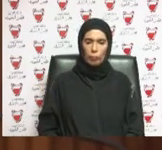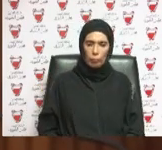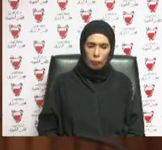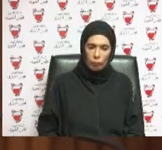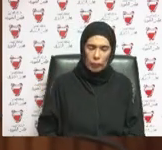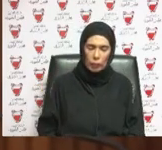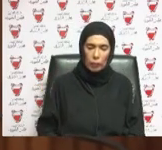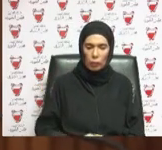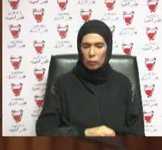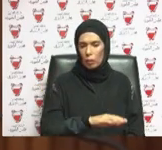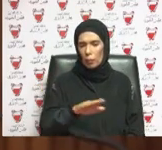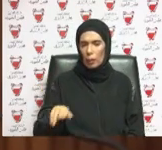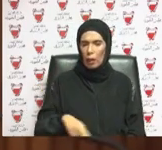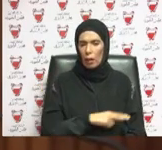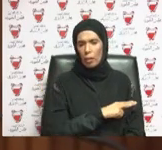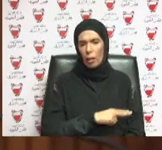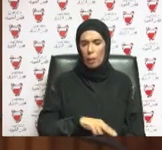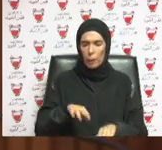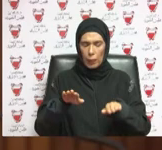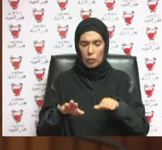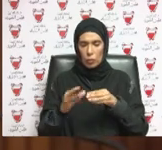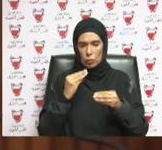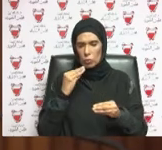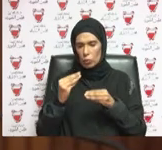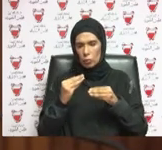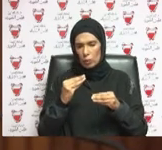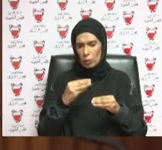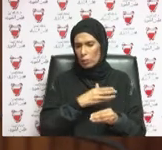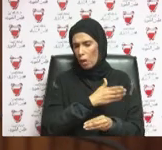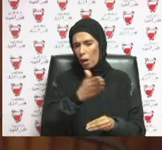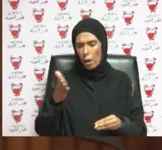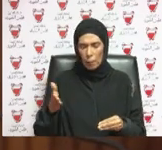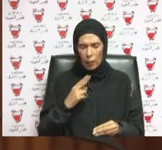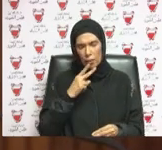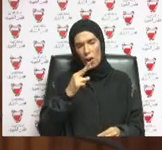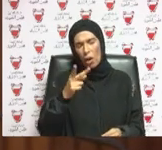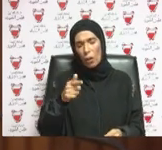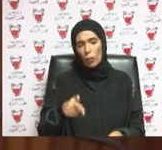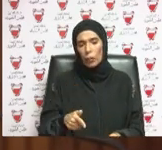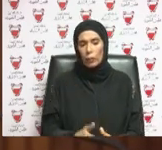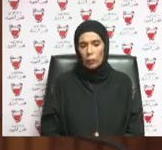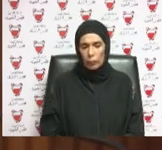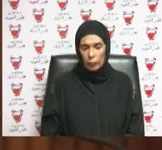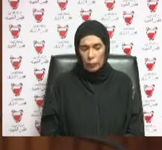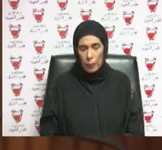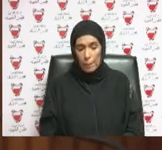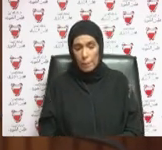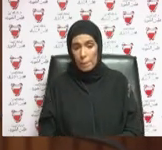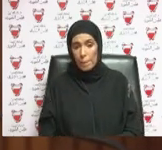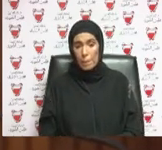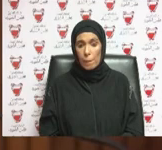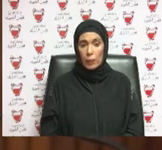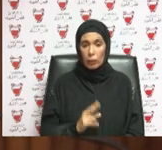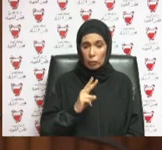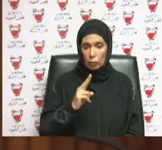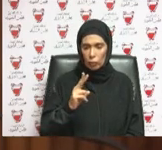ومن كل الإخوة الكرام، أخ جمال، جميع الإخوة الذين تكلموا